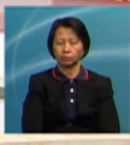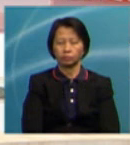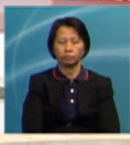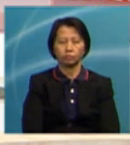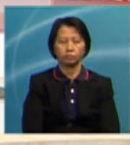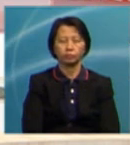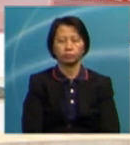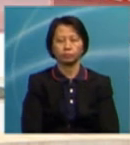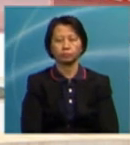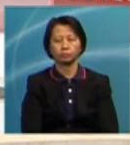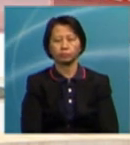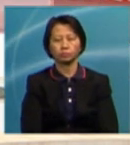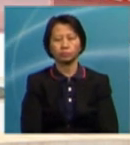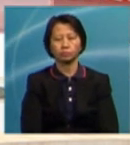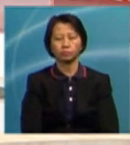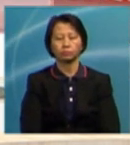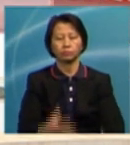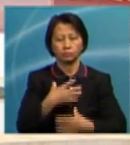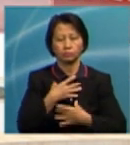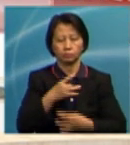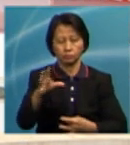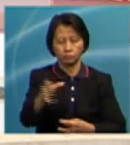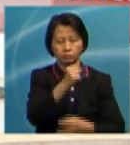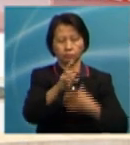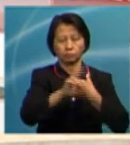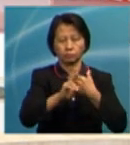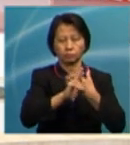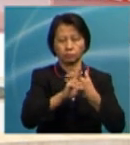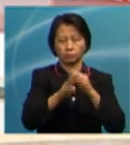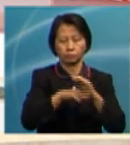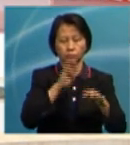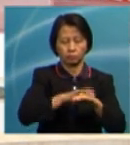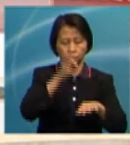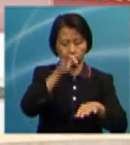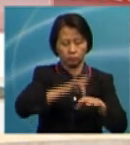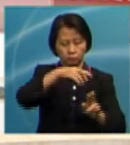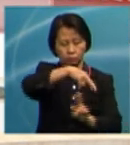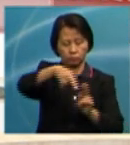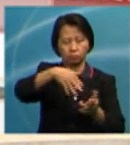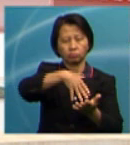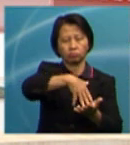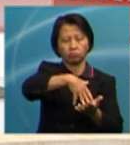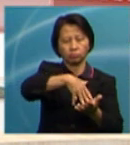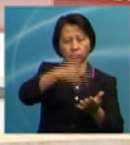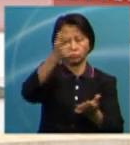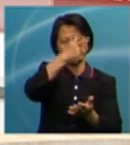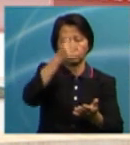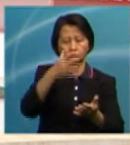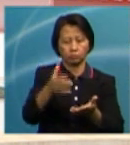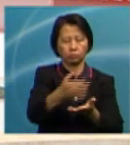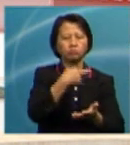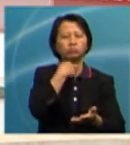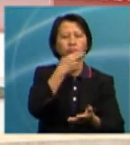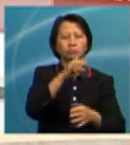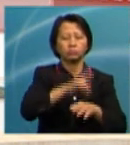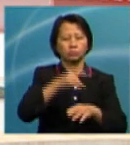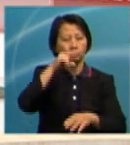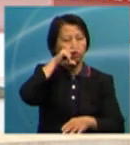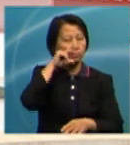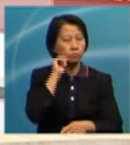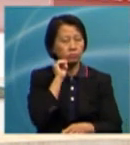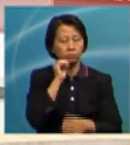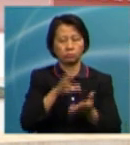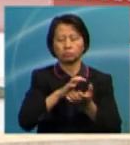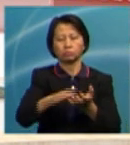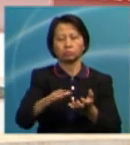pihak minat redah dalam mengambil risiko ketika sentimen serantai yang lemah berikutan pungutan suara di ukrain dijangka